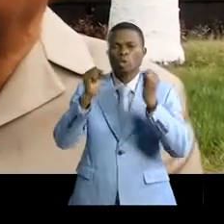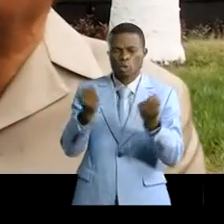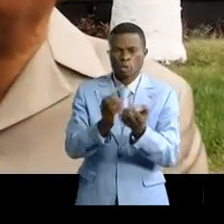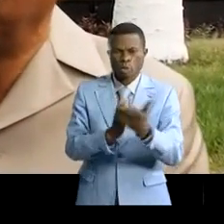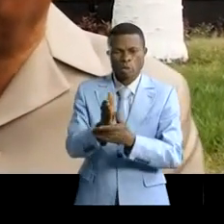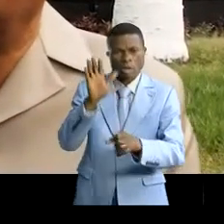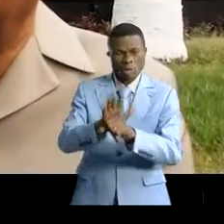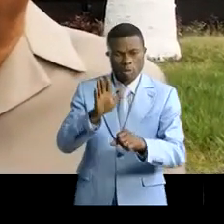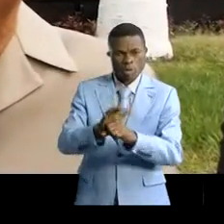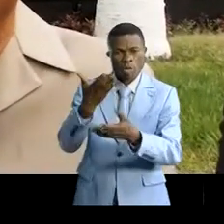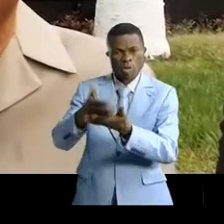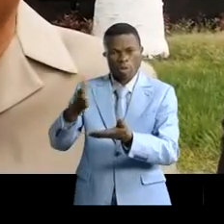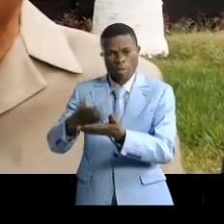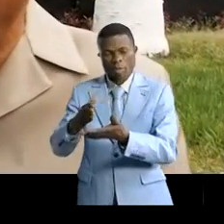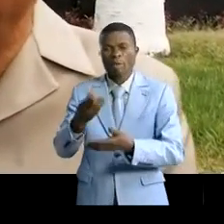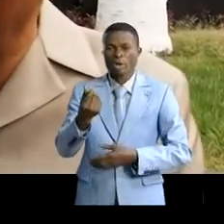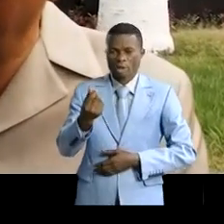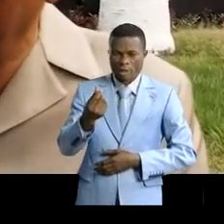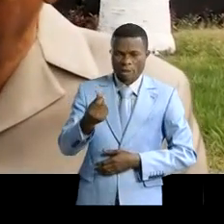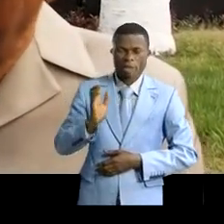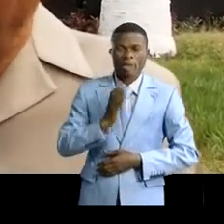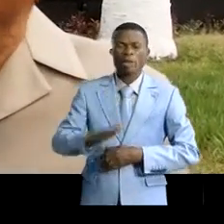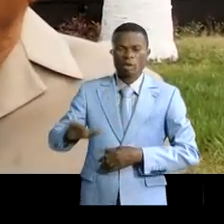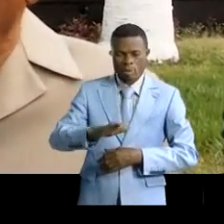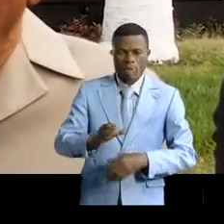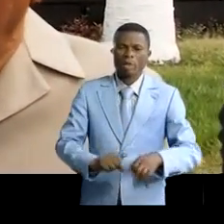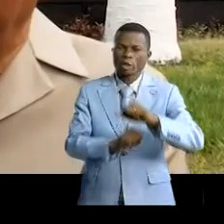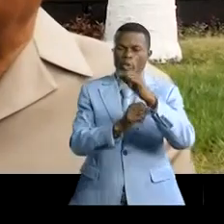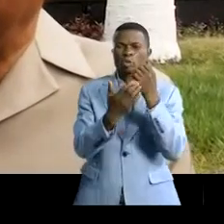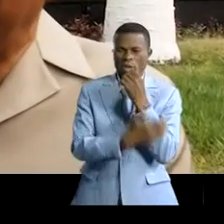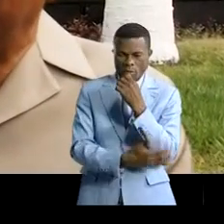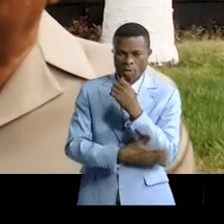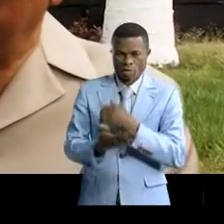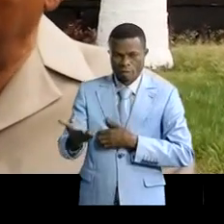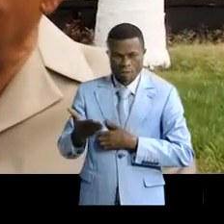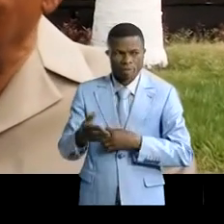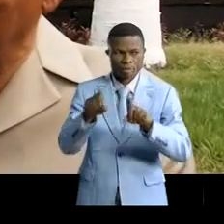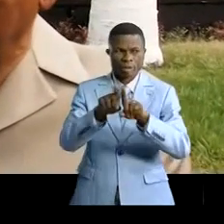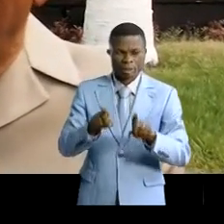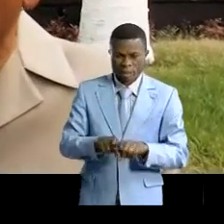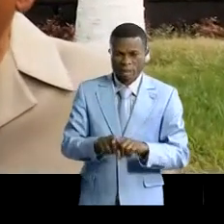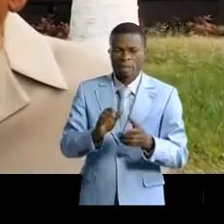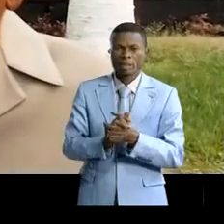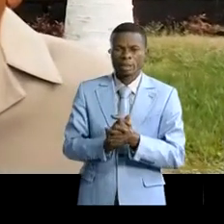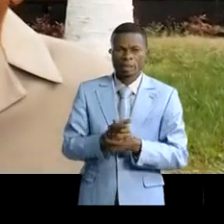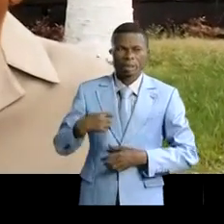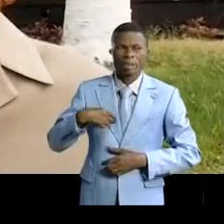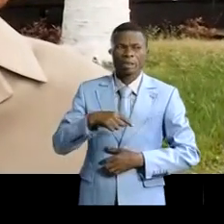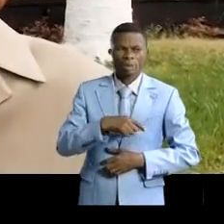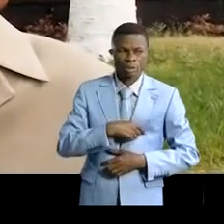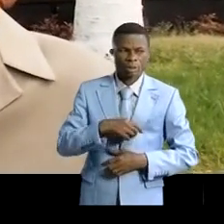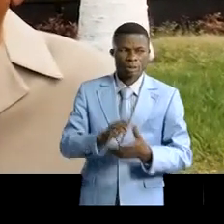grande redistribution des opportunités pour les plus pauvres. Et cela, il a dit de façon très forte que